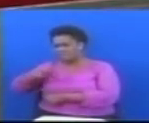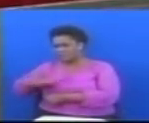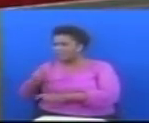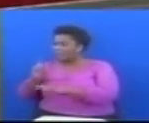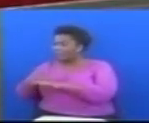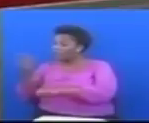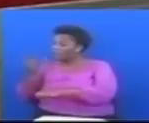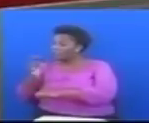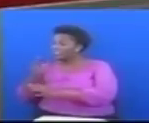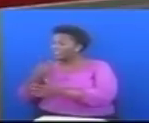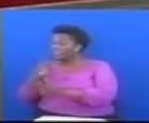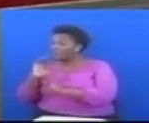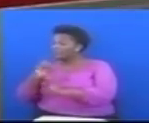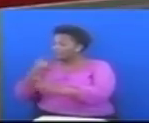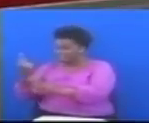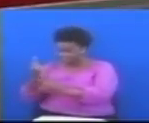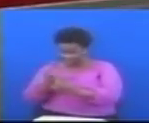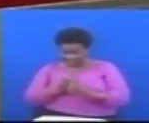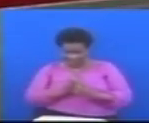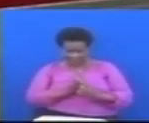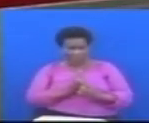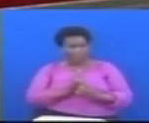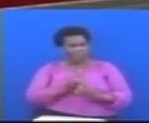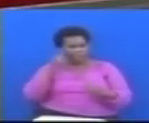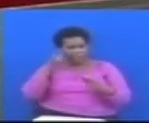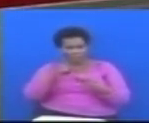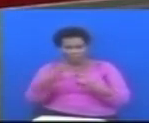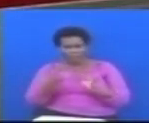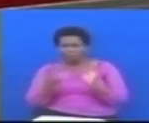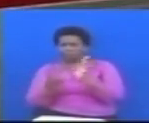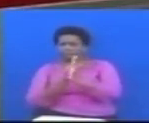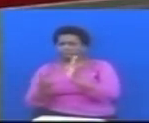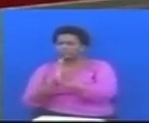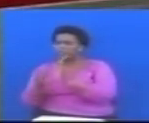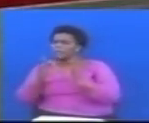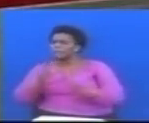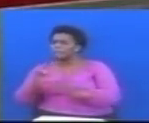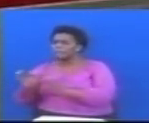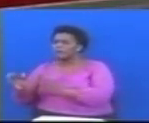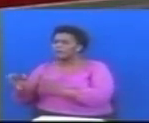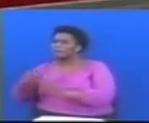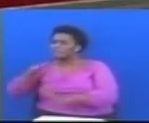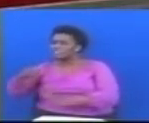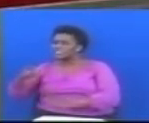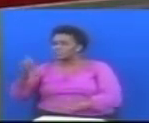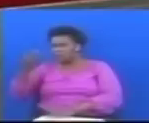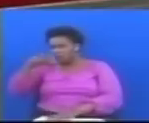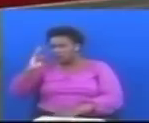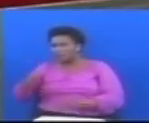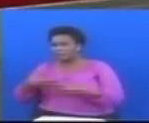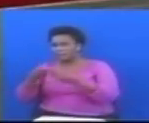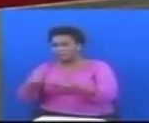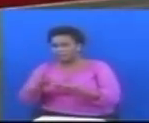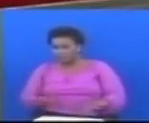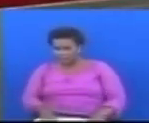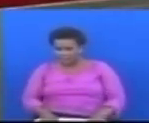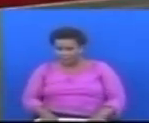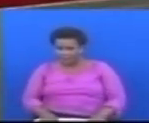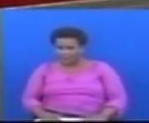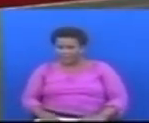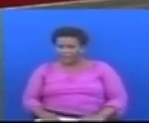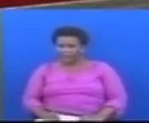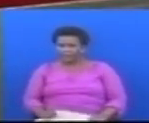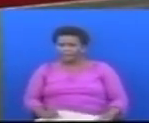ili uone mipango yote, kwa maana barabara nzima ukitoka Njombe kwenda kwa wenzetu wa Morogoro, ili uone mipango